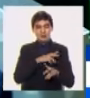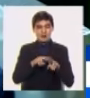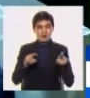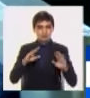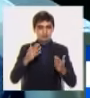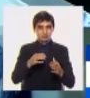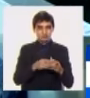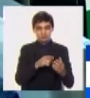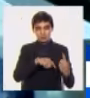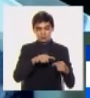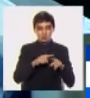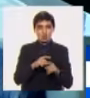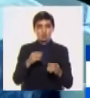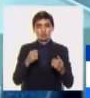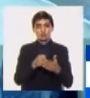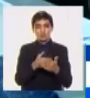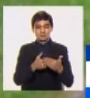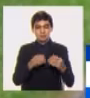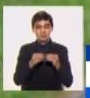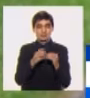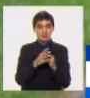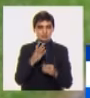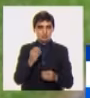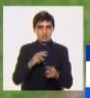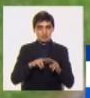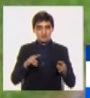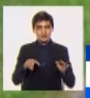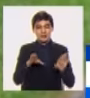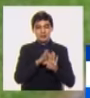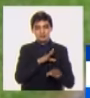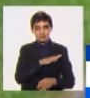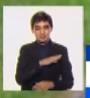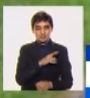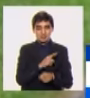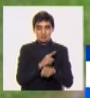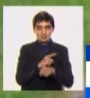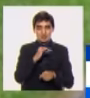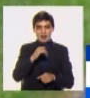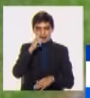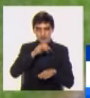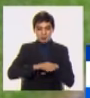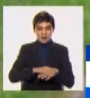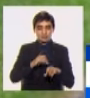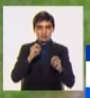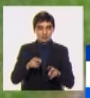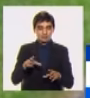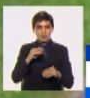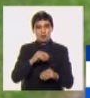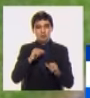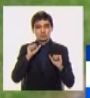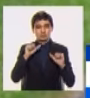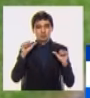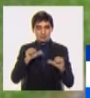объектов а до этого еще 15 мобильная группа из числа сотрудников акимата также правоохранительных